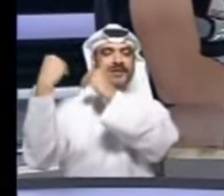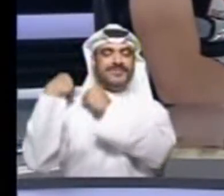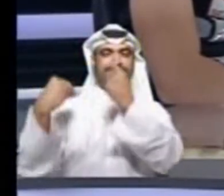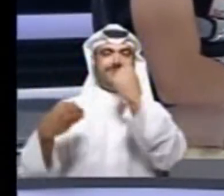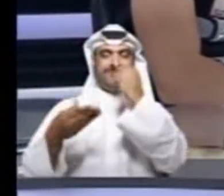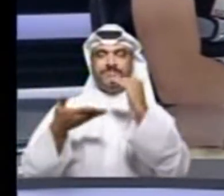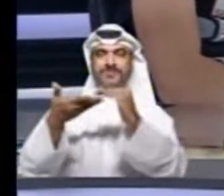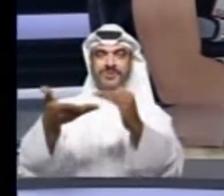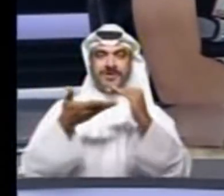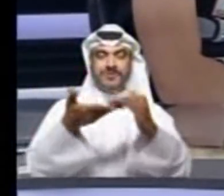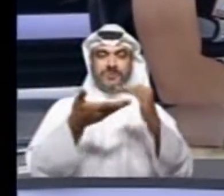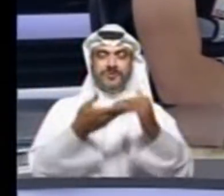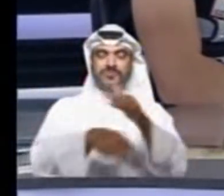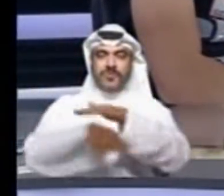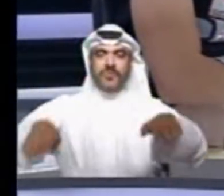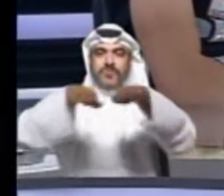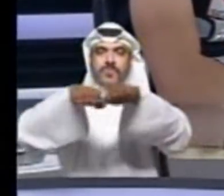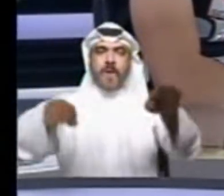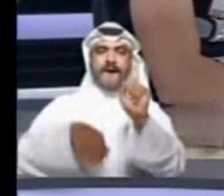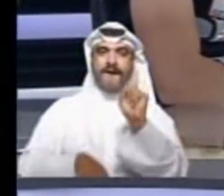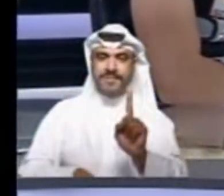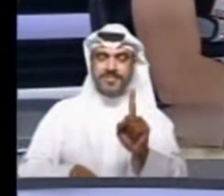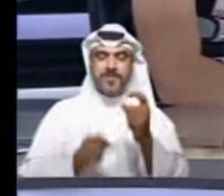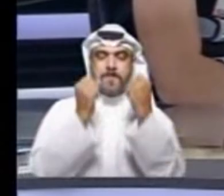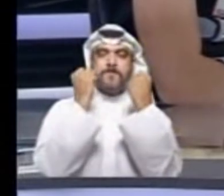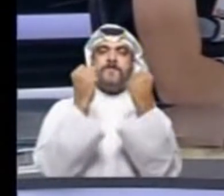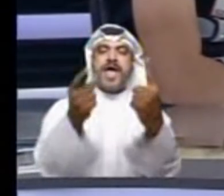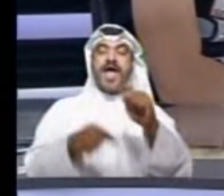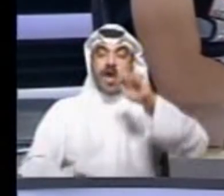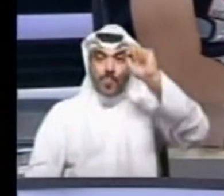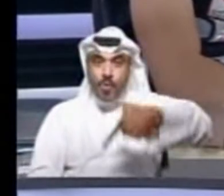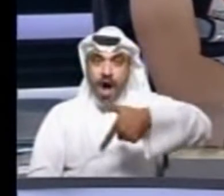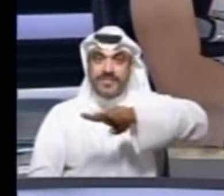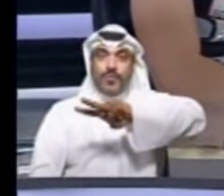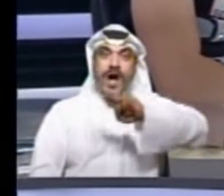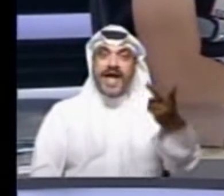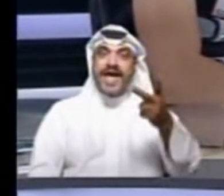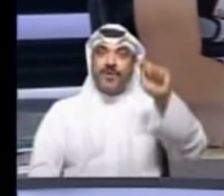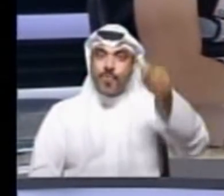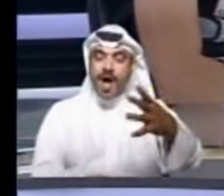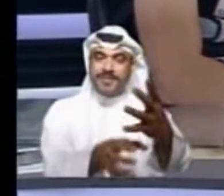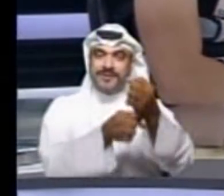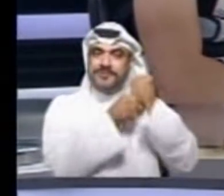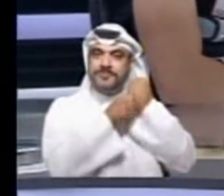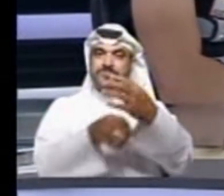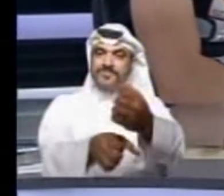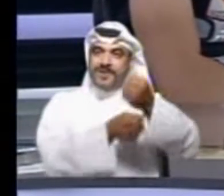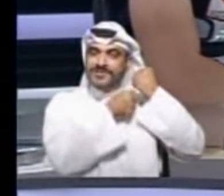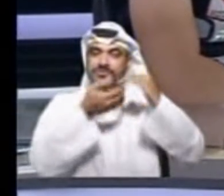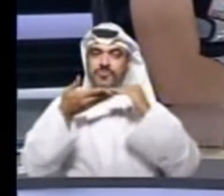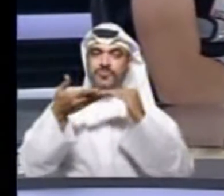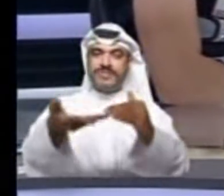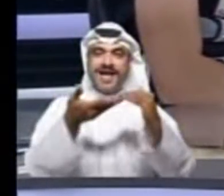العون بدون أي تفرقة، قدمتم نموذج رائع يعني يجسد خدمة الوطن وكذلك خدمة المواطنين